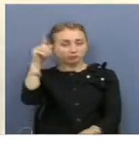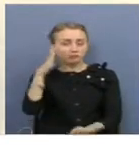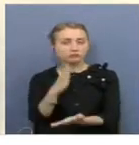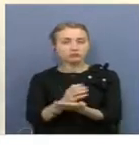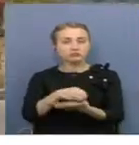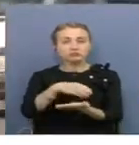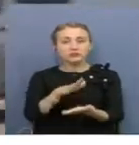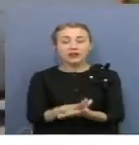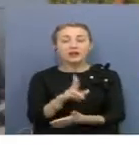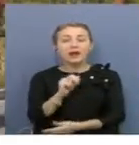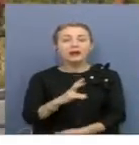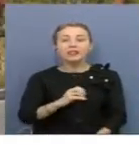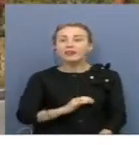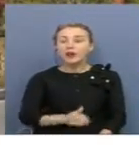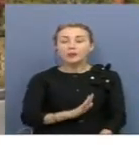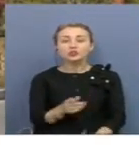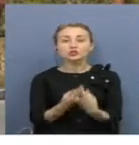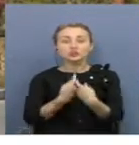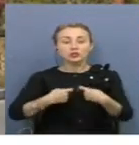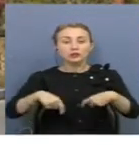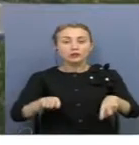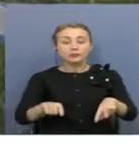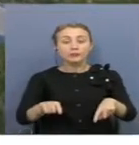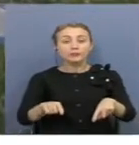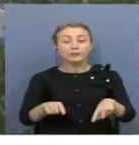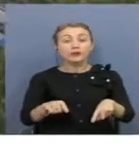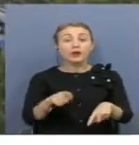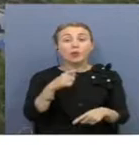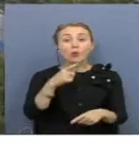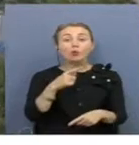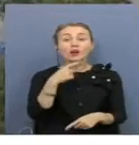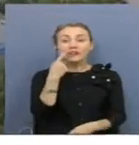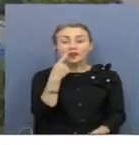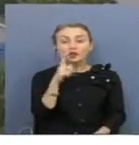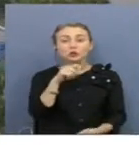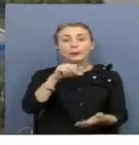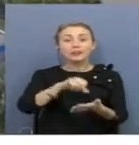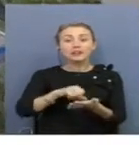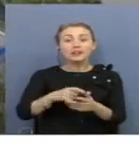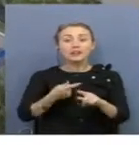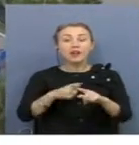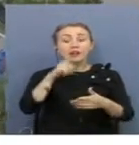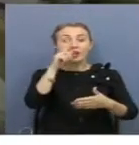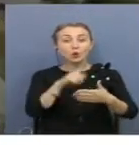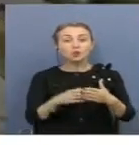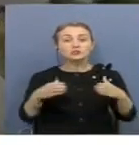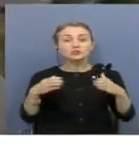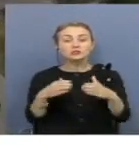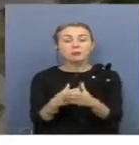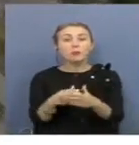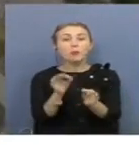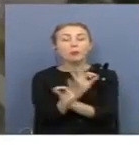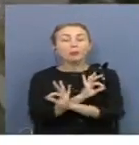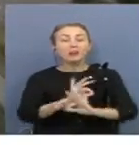тіркеліп, Америка Құрама Штаттарында орналасқан. Дмитрий Юрьевмен бұл діни бірлестіктің өкілдері нейролингвистикалық әсер ету әдісін